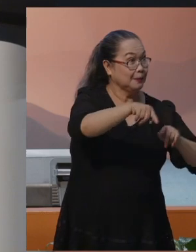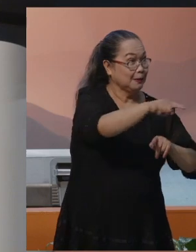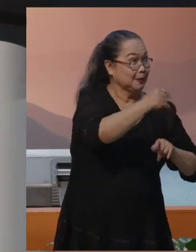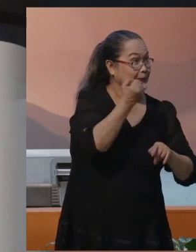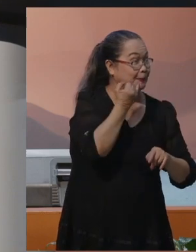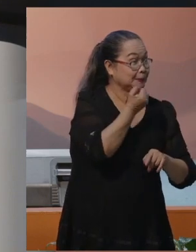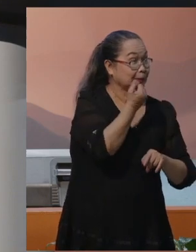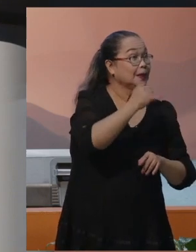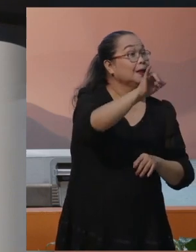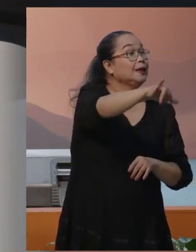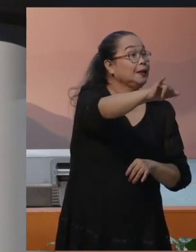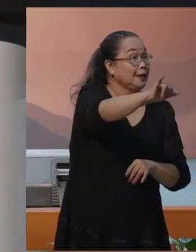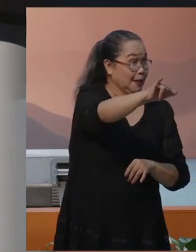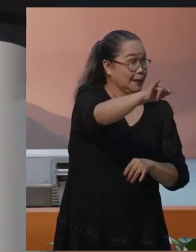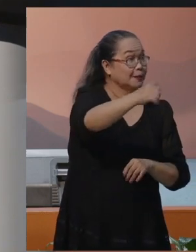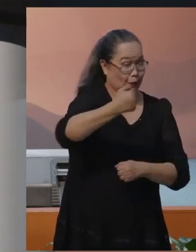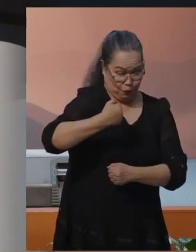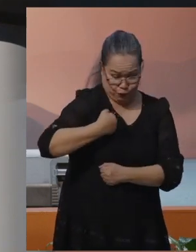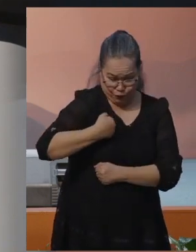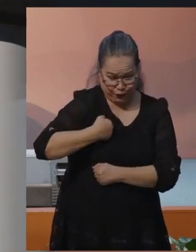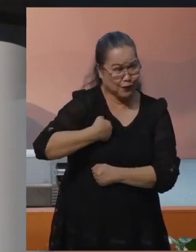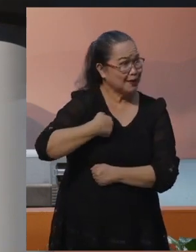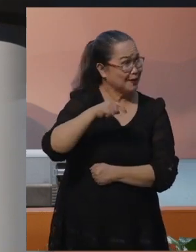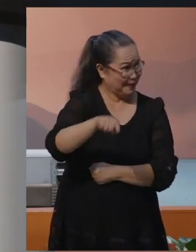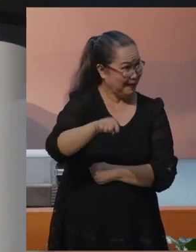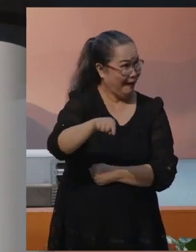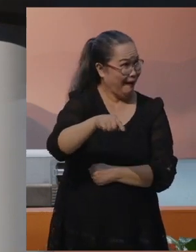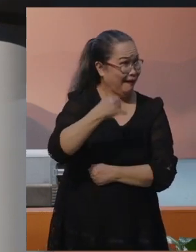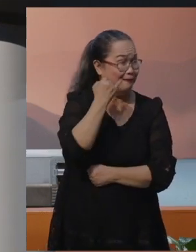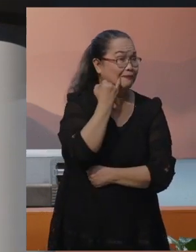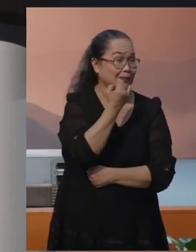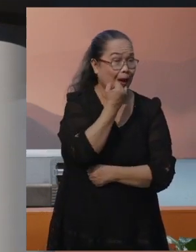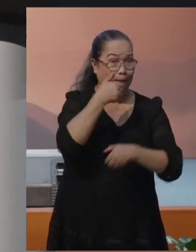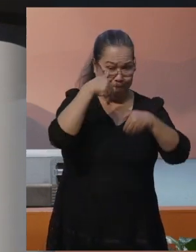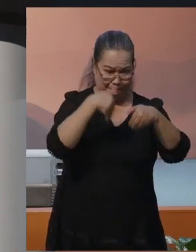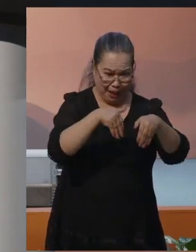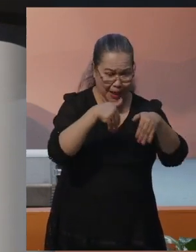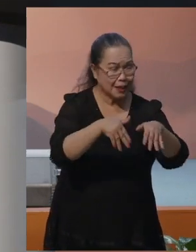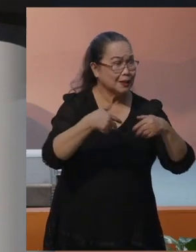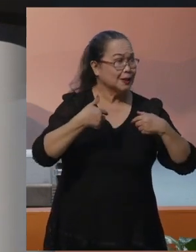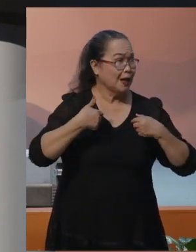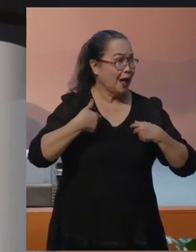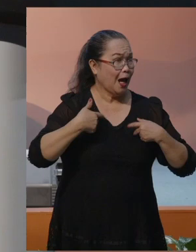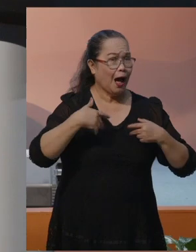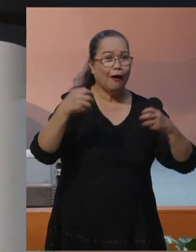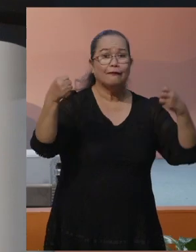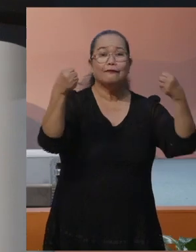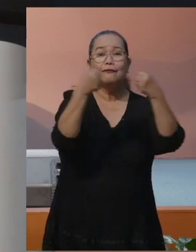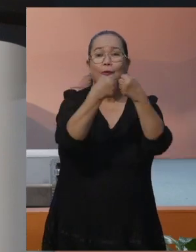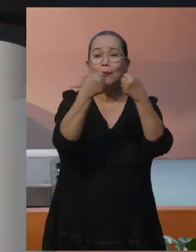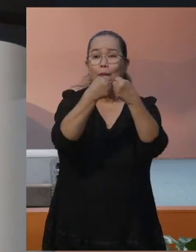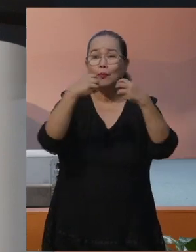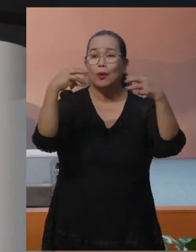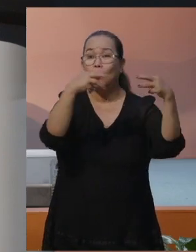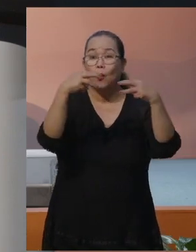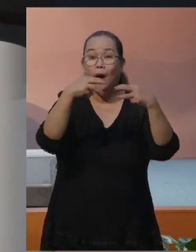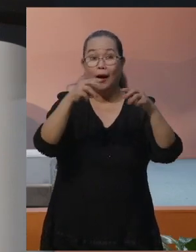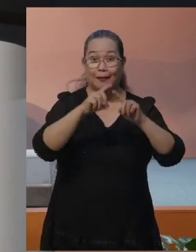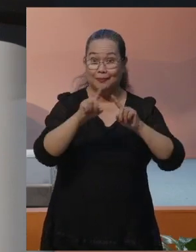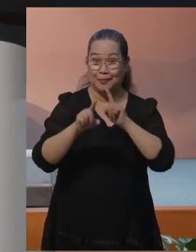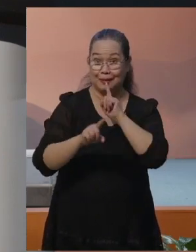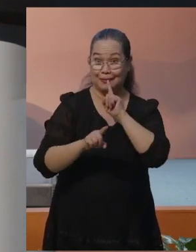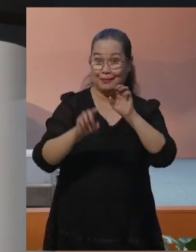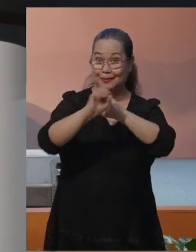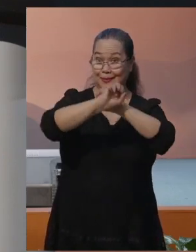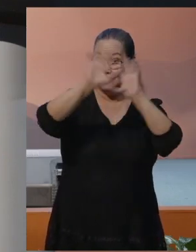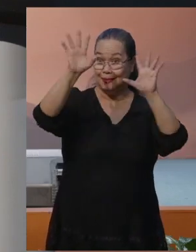sila'y nandoon, totoo at sila'y nagmarcha, totoo na sila ay nakipagdigmaan, ngunit magiging